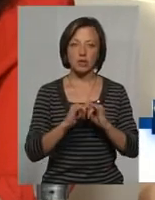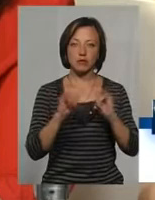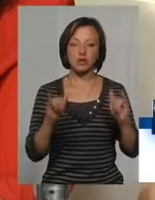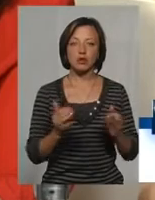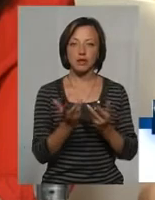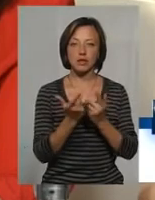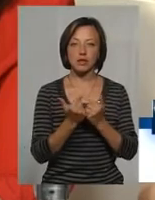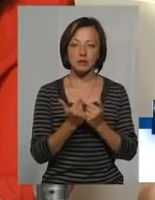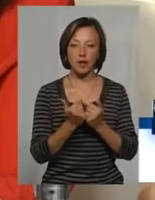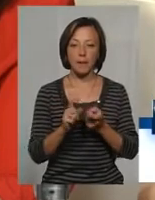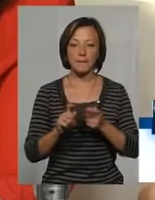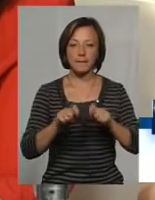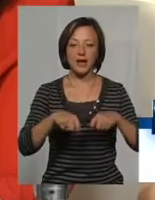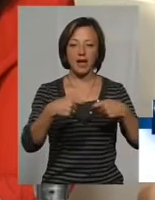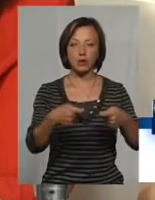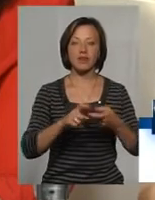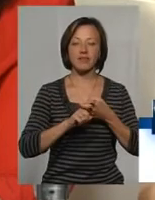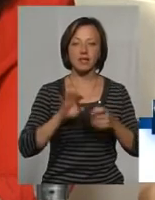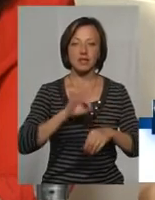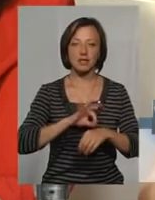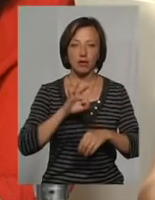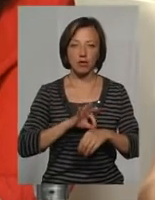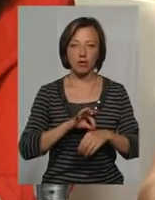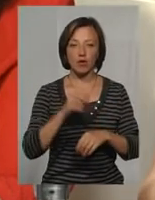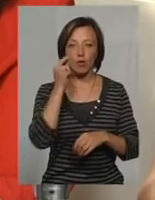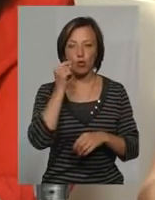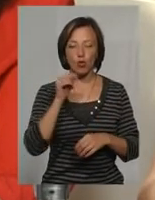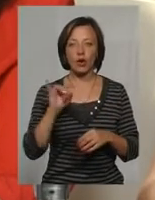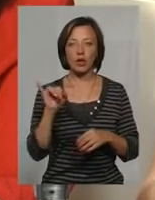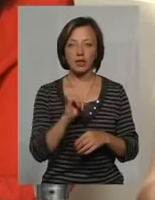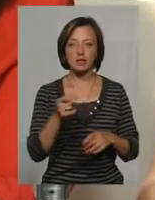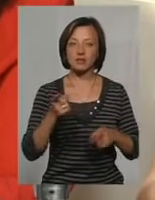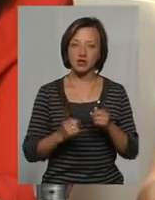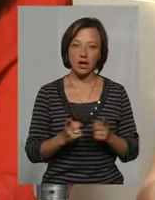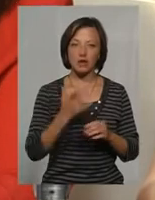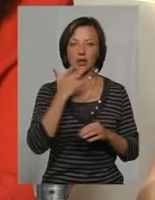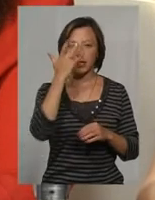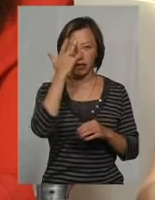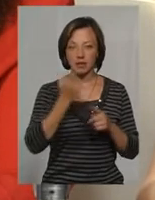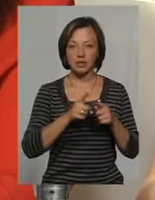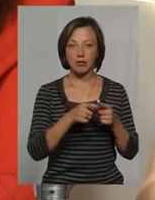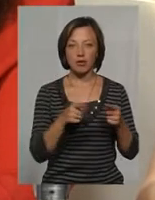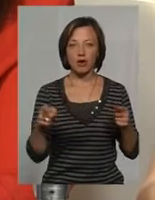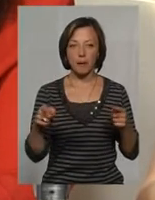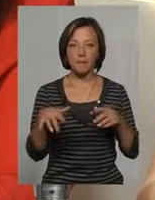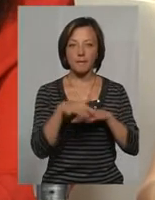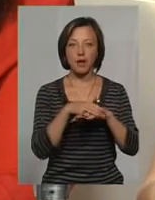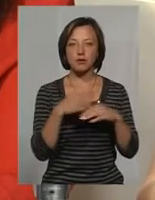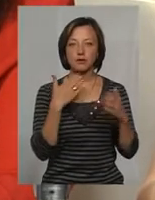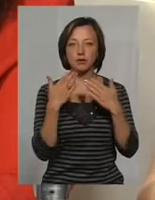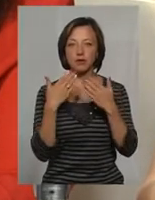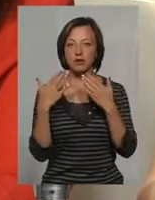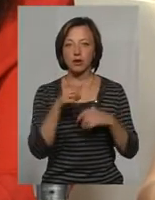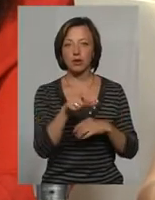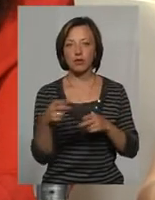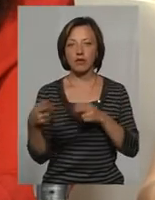збільшується кількість переносників інфекційних захворювань, мух. І, звичайно ж, літо – це пора масового спілкування людей,